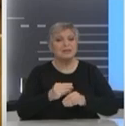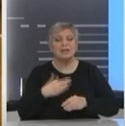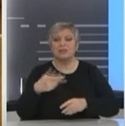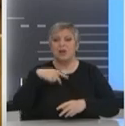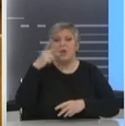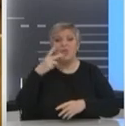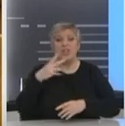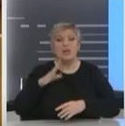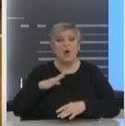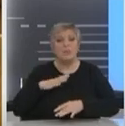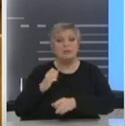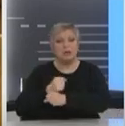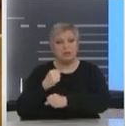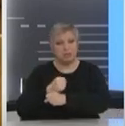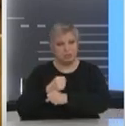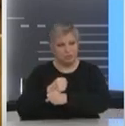Πάνω στο τραπέζι